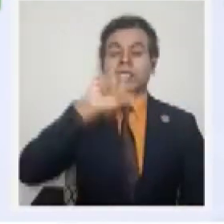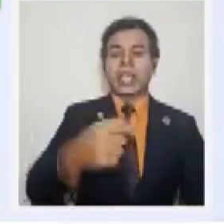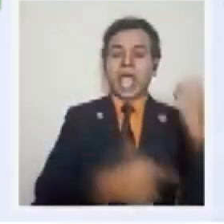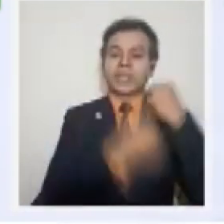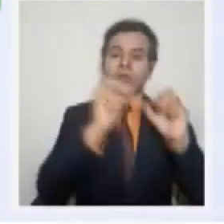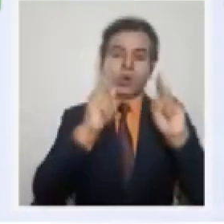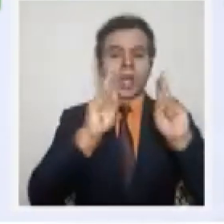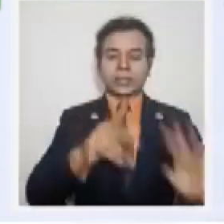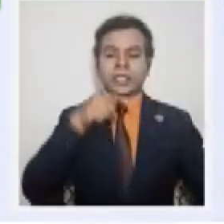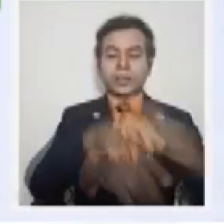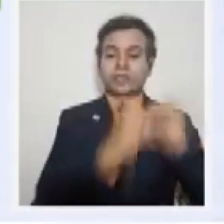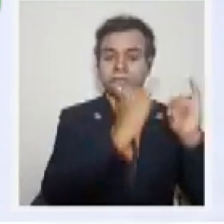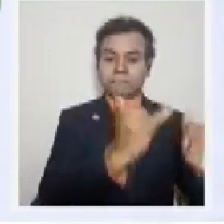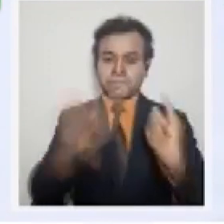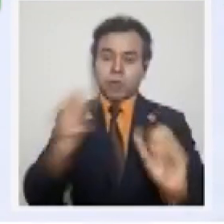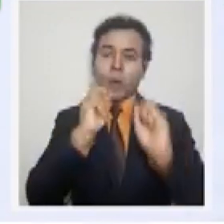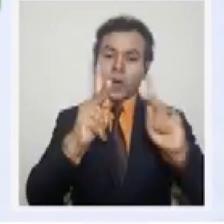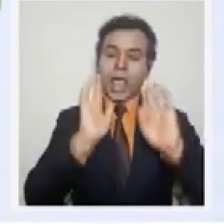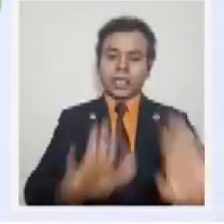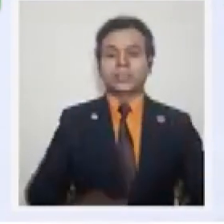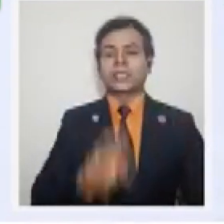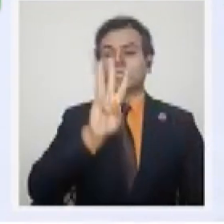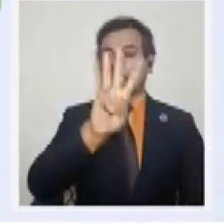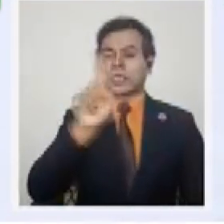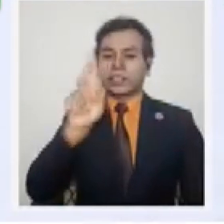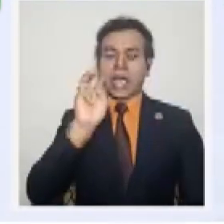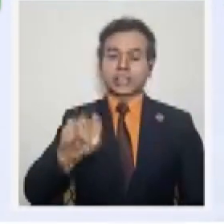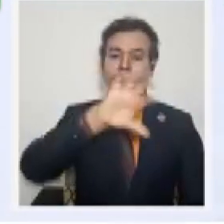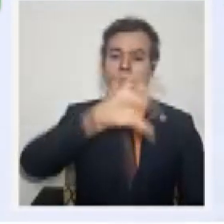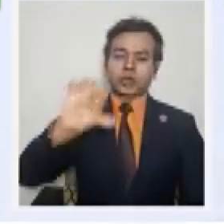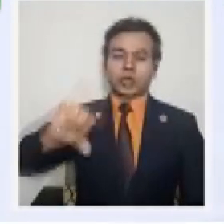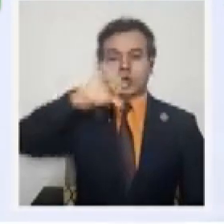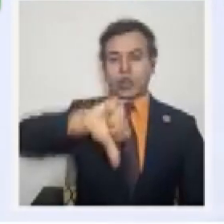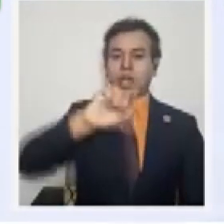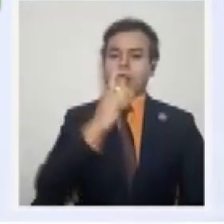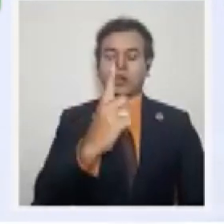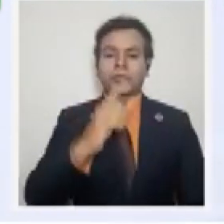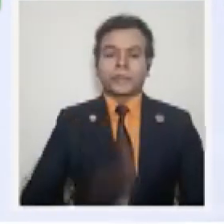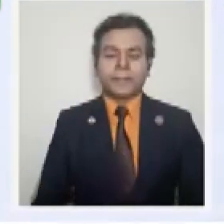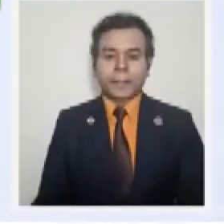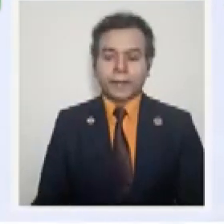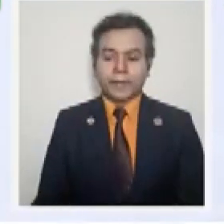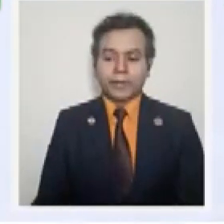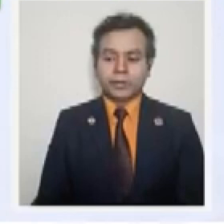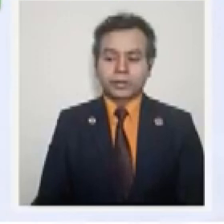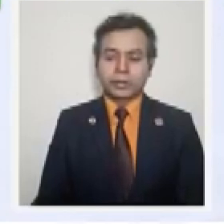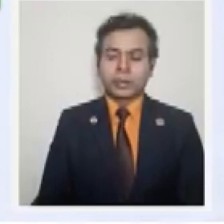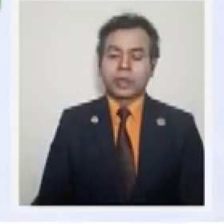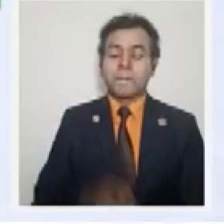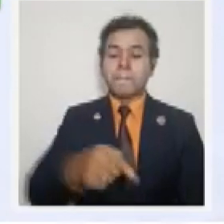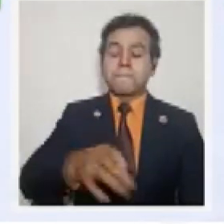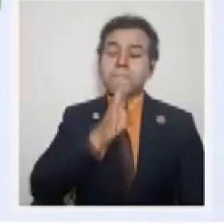প্রাতিষ্ঠানিক কোয়ারেন্টাইনের জন্য প্রস্তুত করা আছে 629টি প্রতিষ্ঠান এবং এর মাধ্যমে তাৎক্ষণিকভাবে কোয়ারেন্টাইন সেবা প্রদান করা যায়